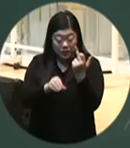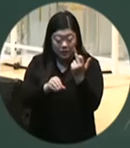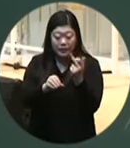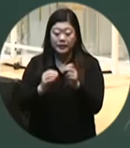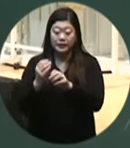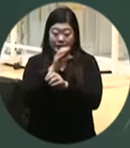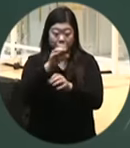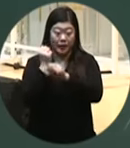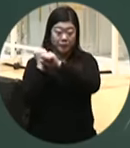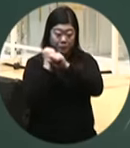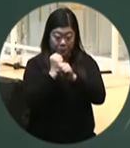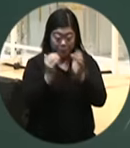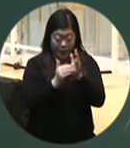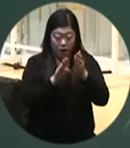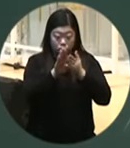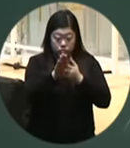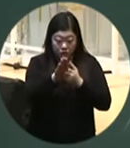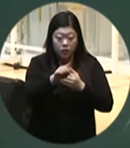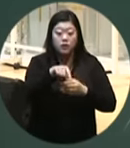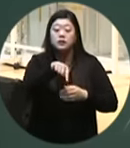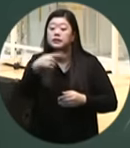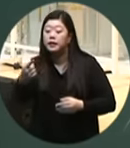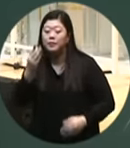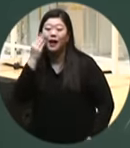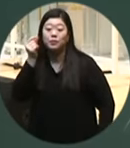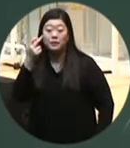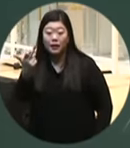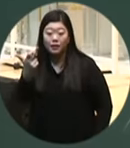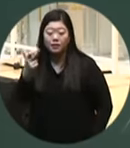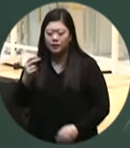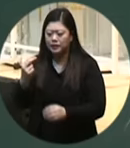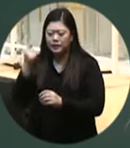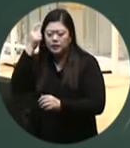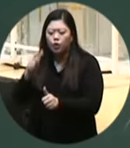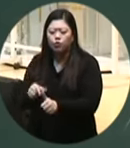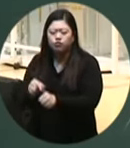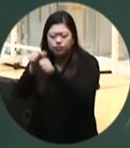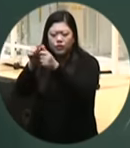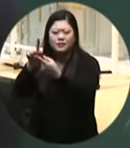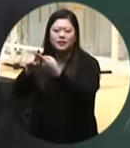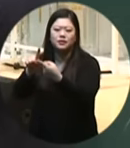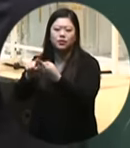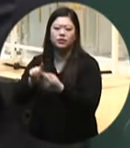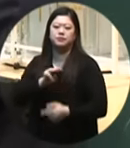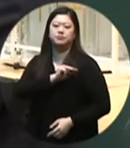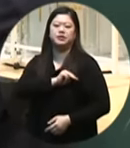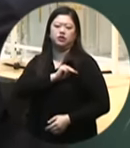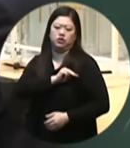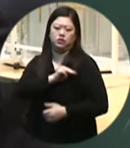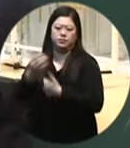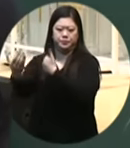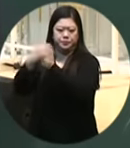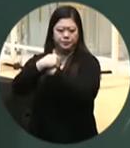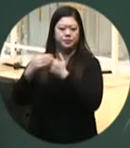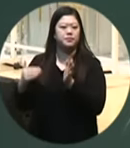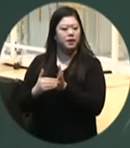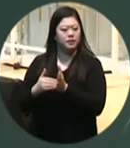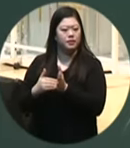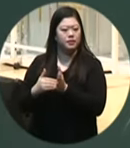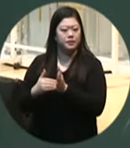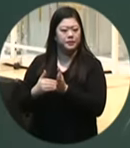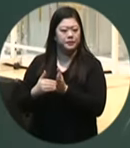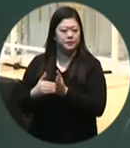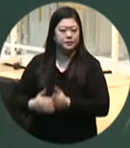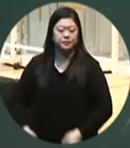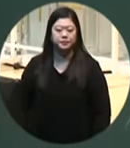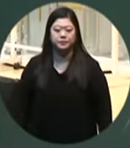그리스도께서 감람산에서는 사람 살리는 미션을 주었어요. If Christ took up the cross and solved all our problems at Mount Calvary, then at Mount of Olives,